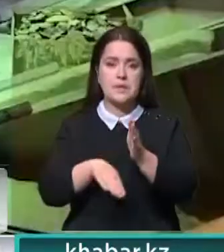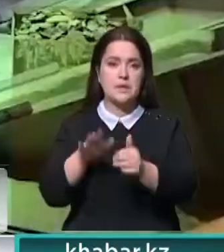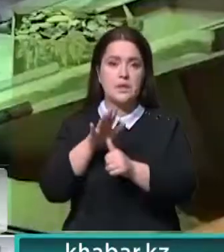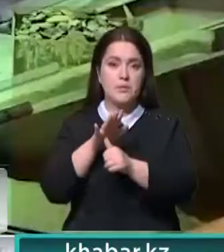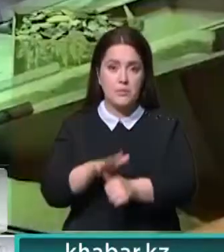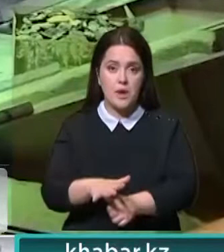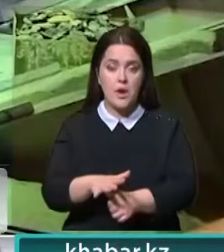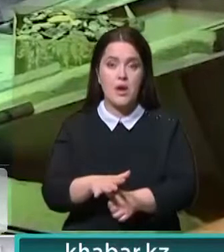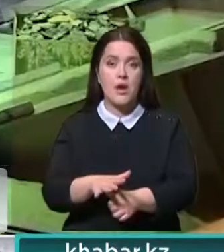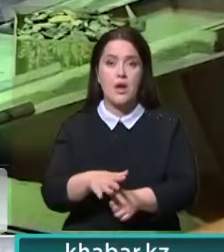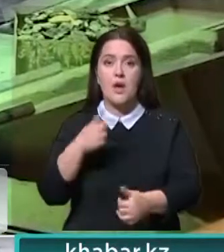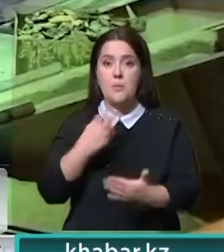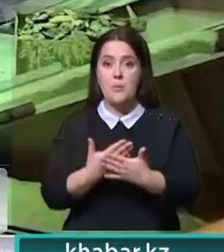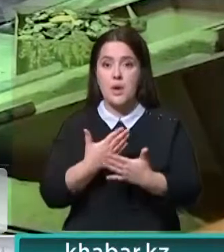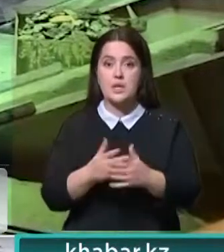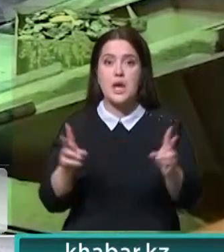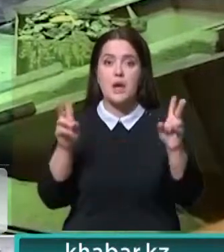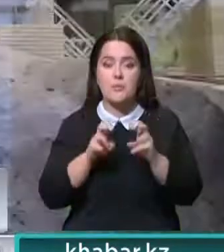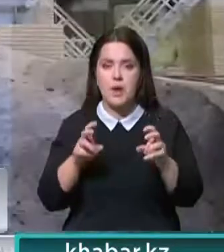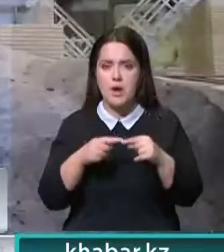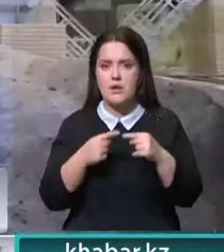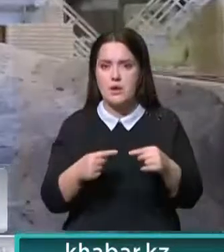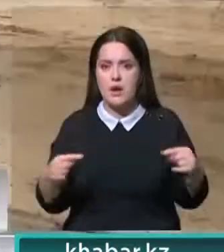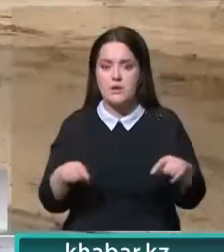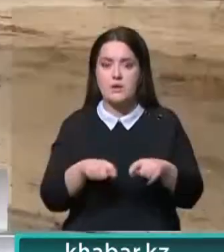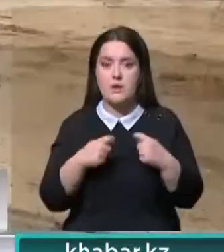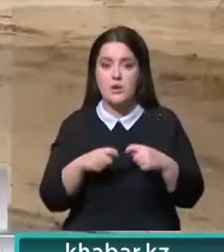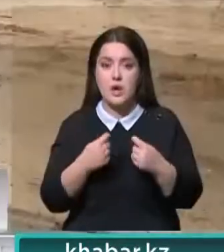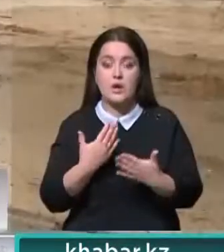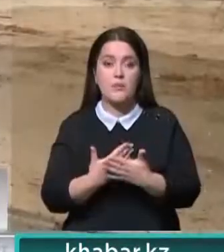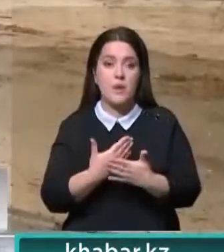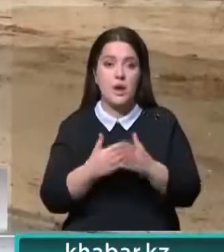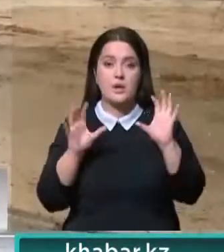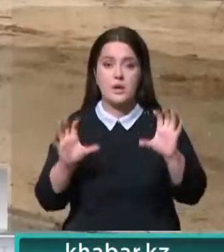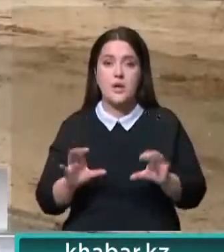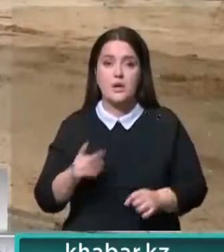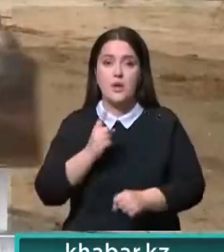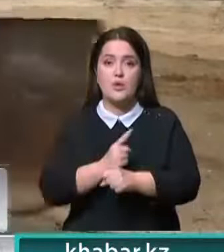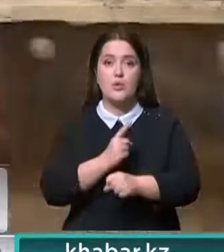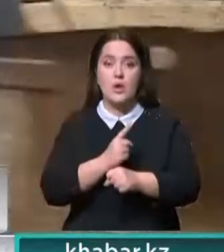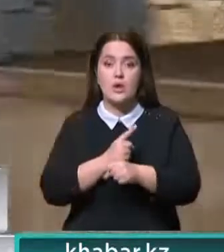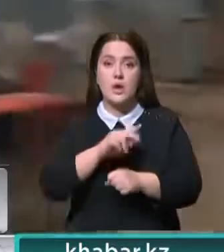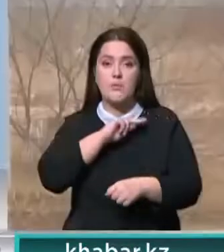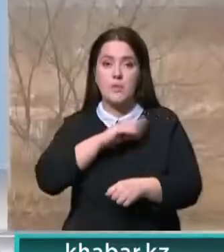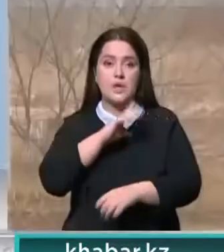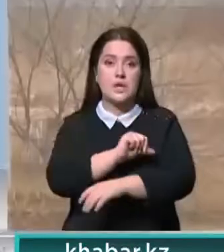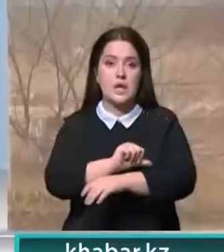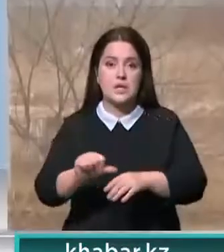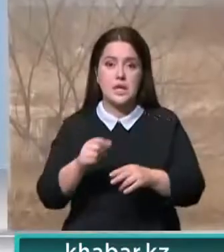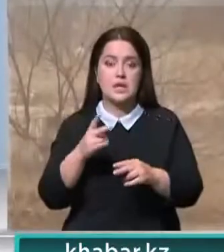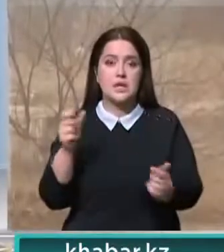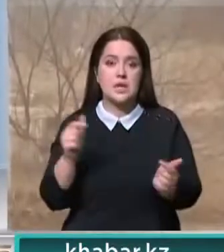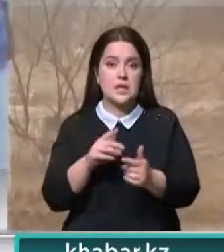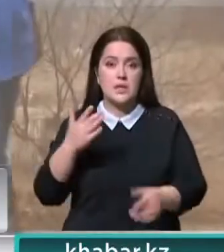без какой-либо дискриминации. Показала проверка также ряд других нарушений, например, незаконное привлечение к работе